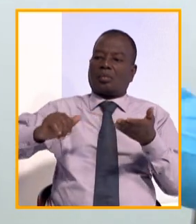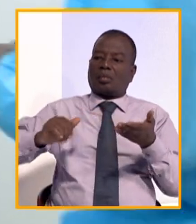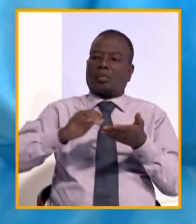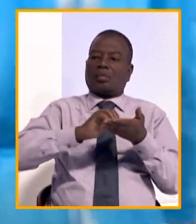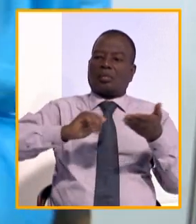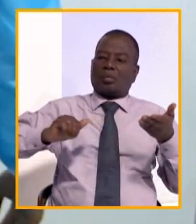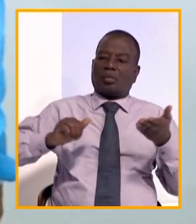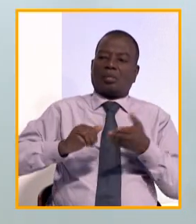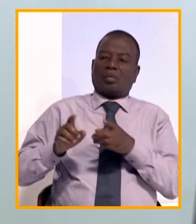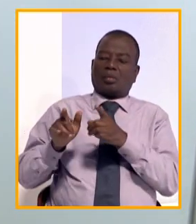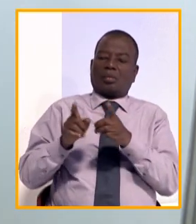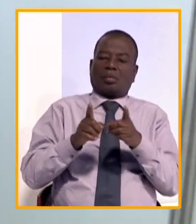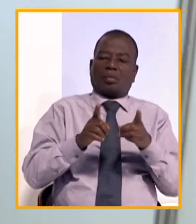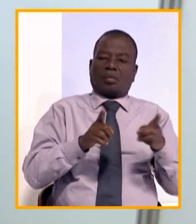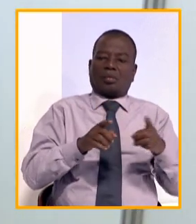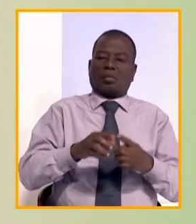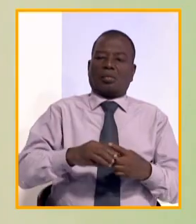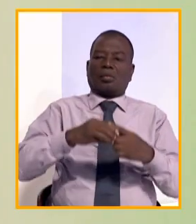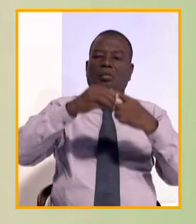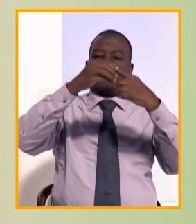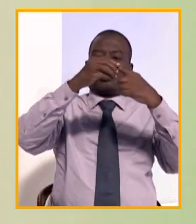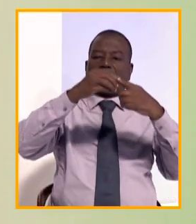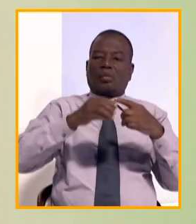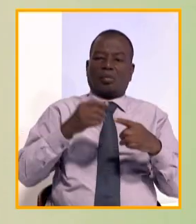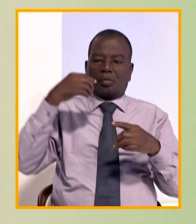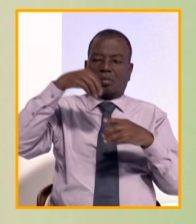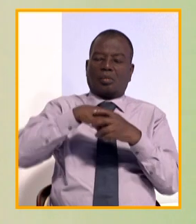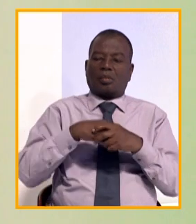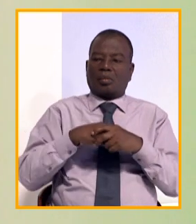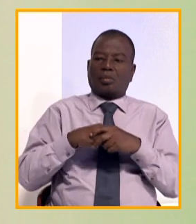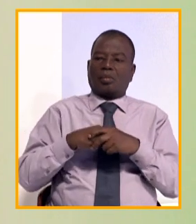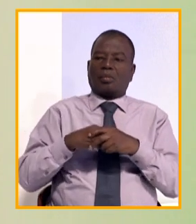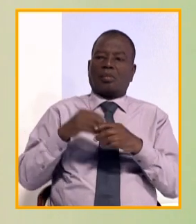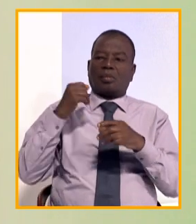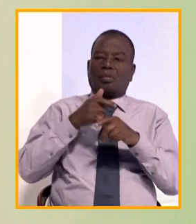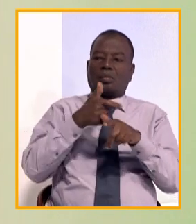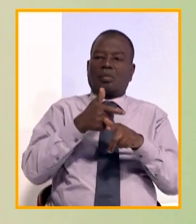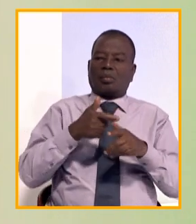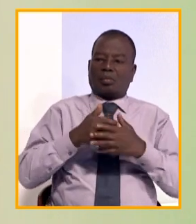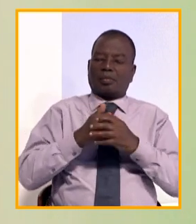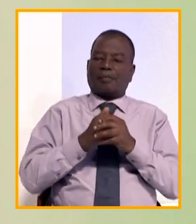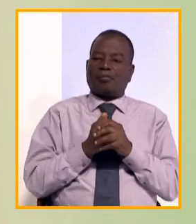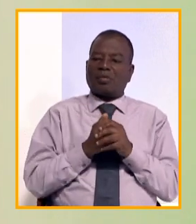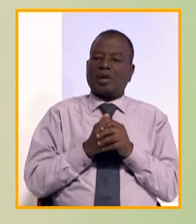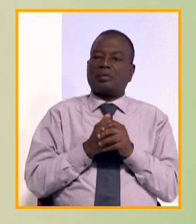des mesures et dispositions spéciales prévues dans le cadre de l'état d'urgence